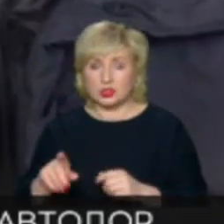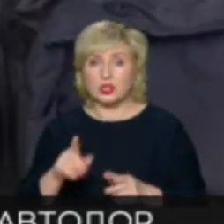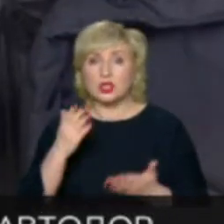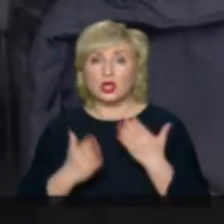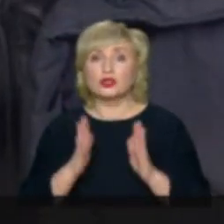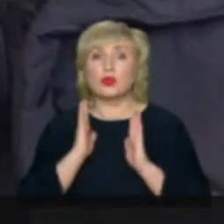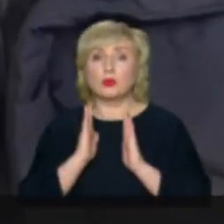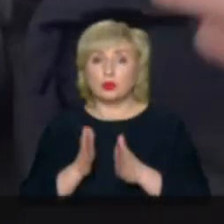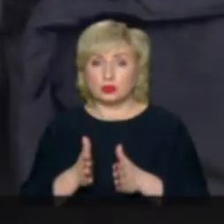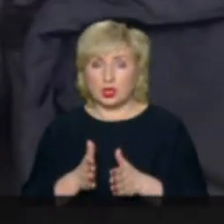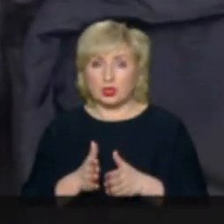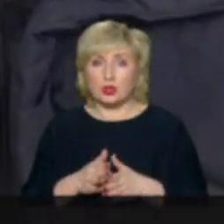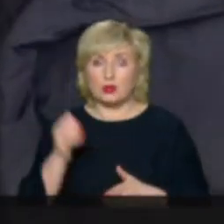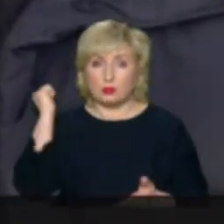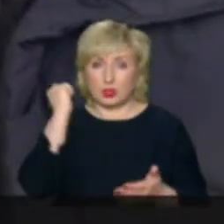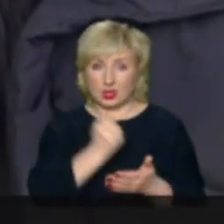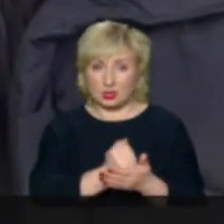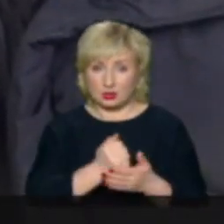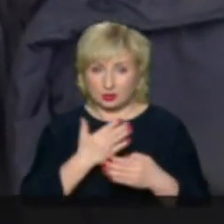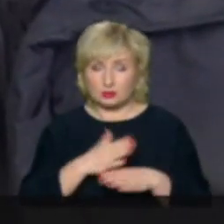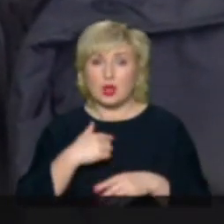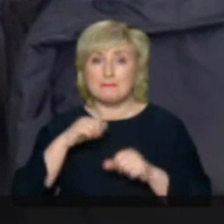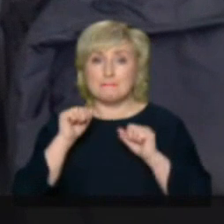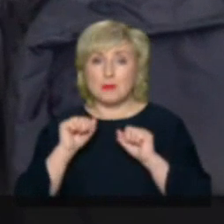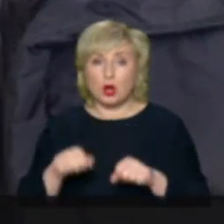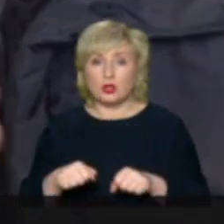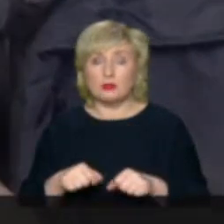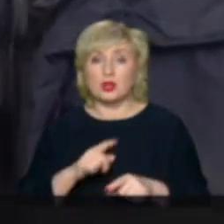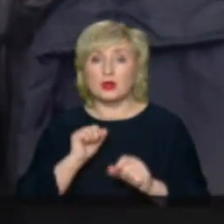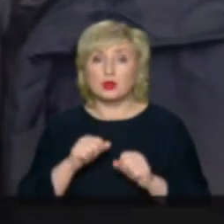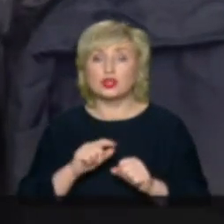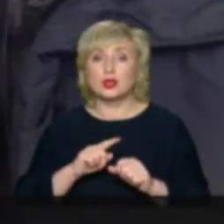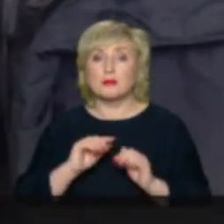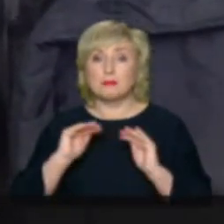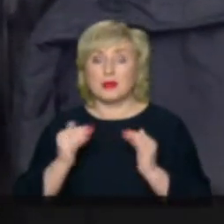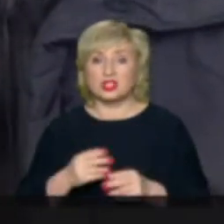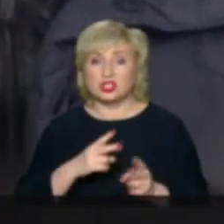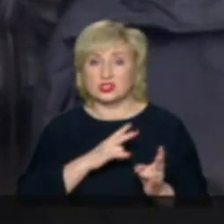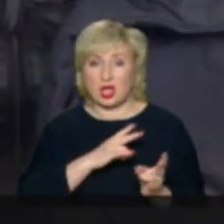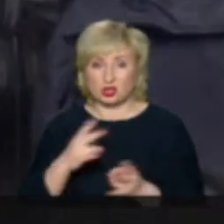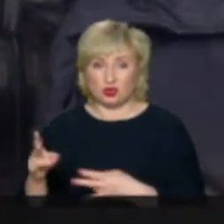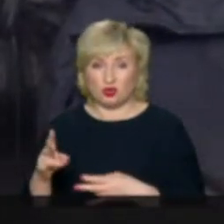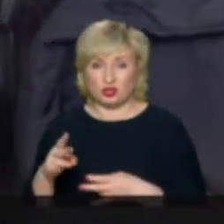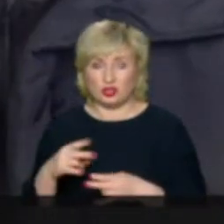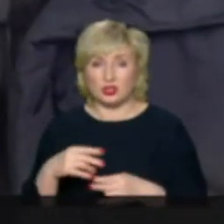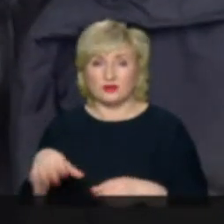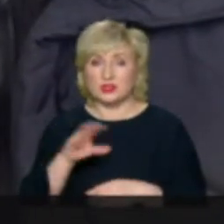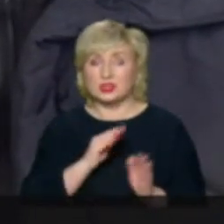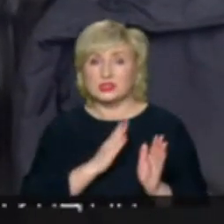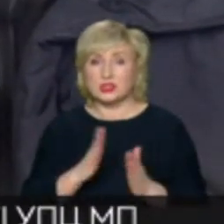буде приліти, ми могли би як можна менше зашкодили усі системи